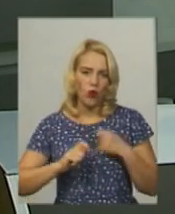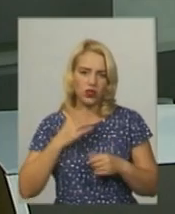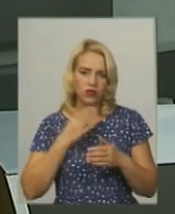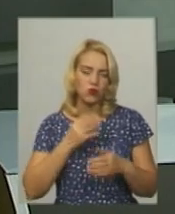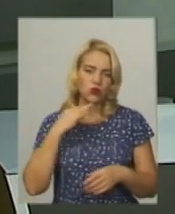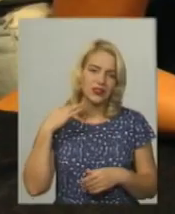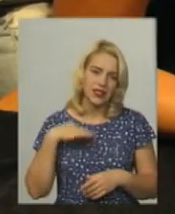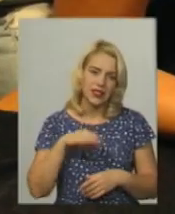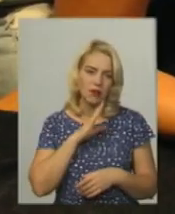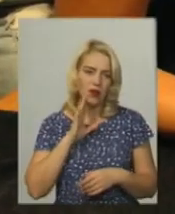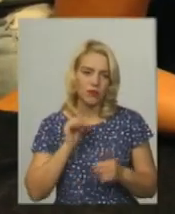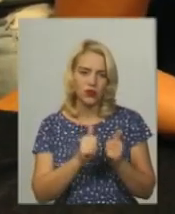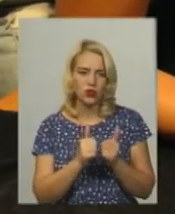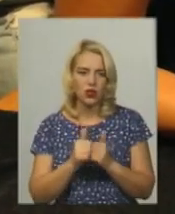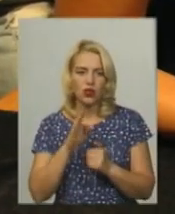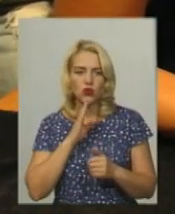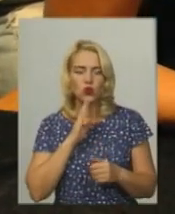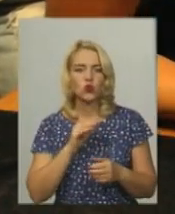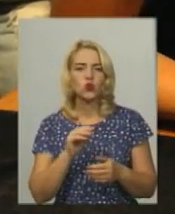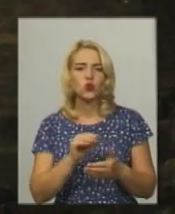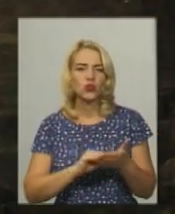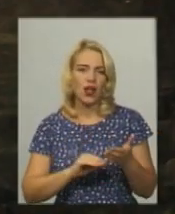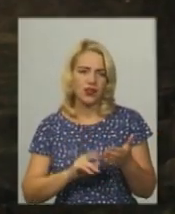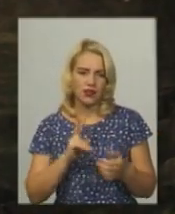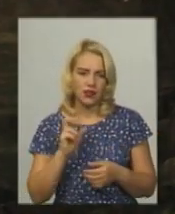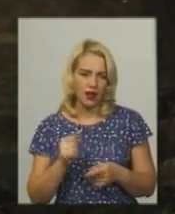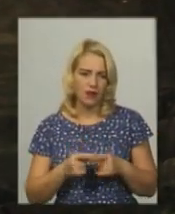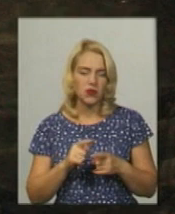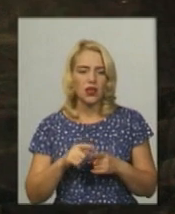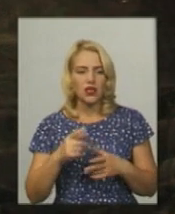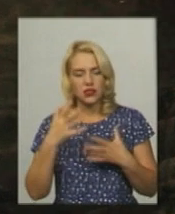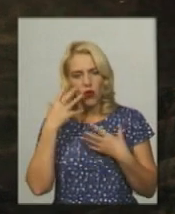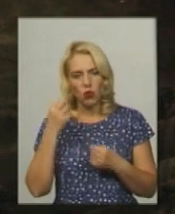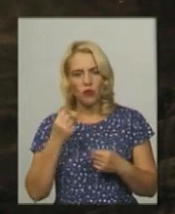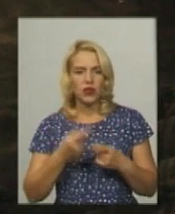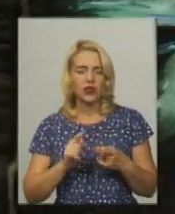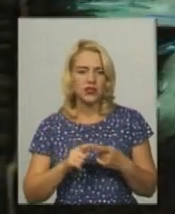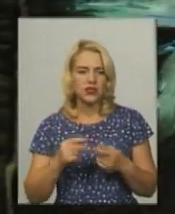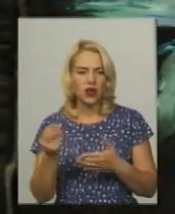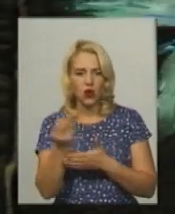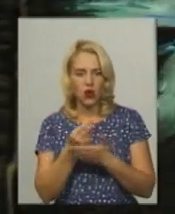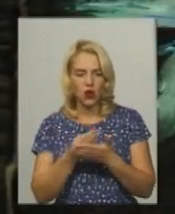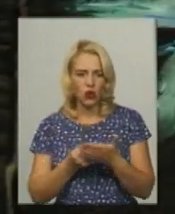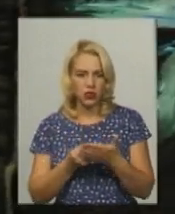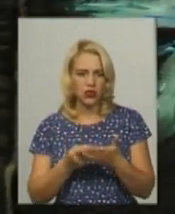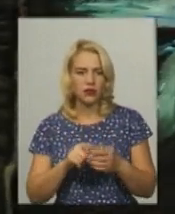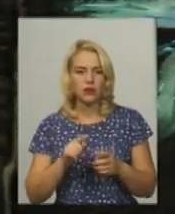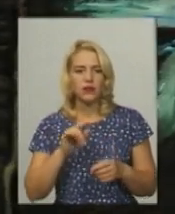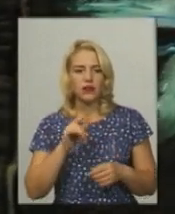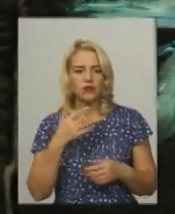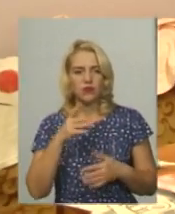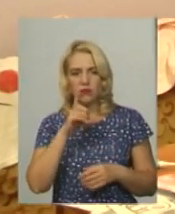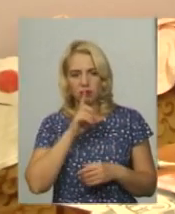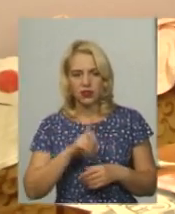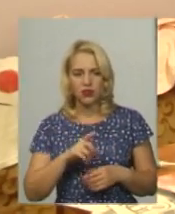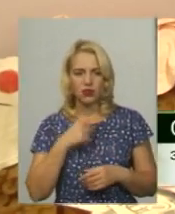сусідам. Журналістка за фахом Ольга Лучинська захопилася розписом одягу в декретній відпустці. Каже, малює всього місяць, але замовлень вже мало